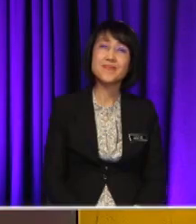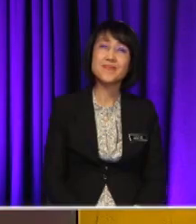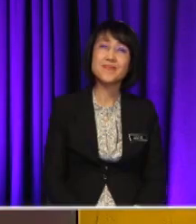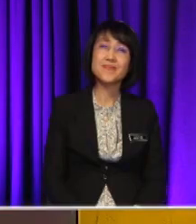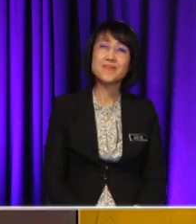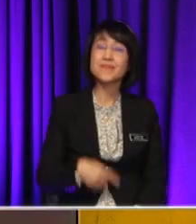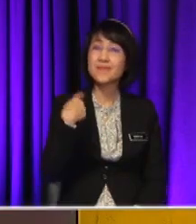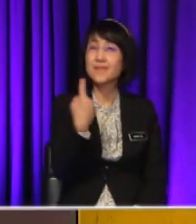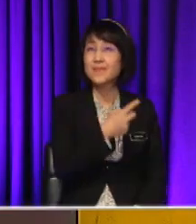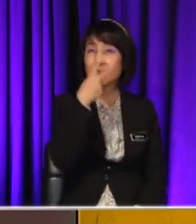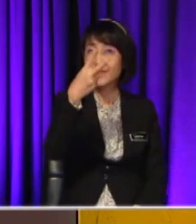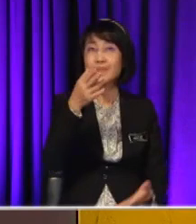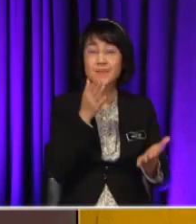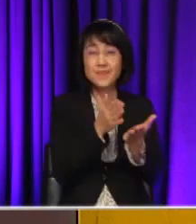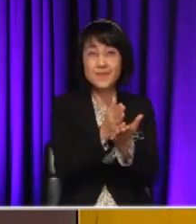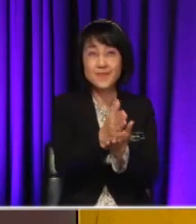mana jawabannya